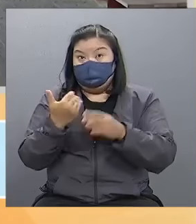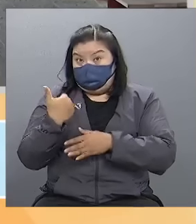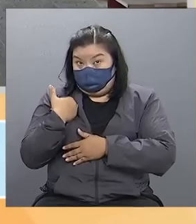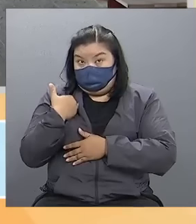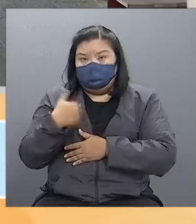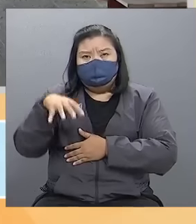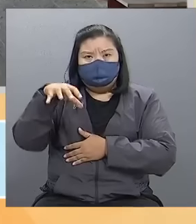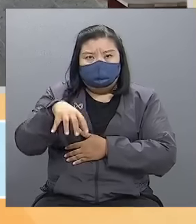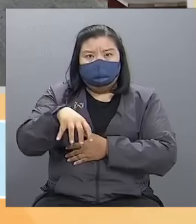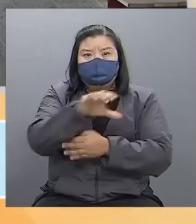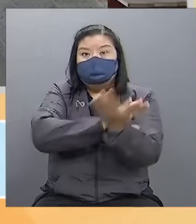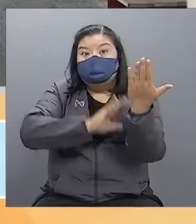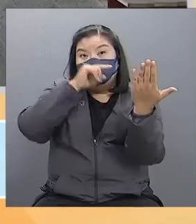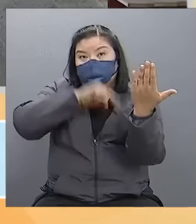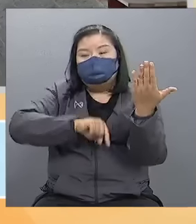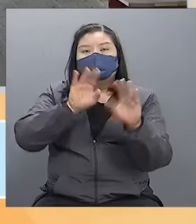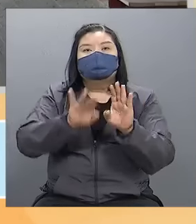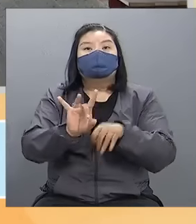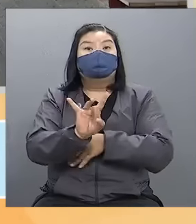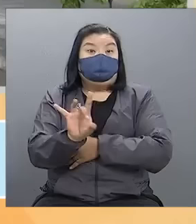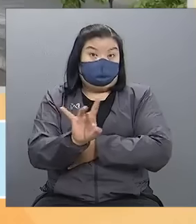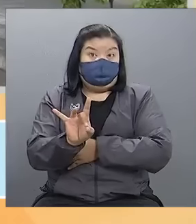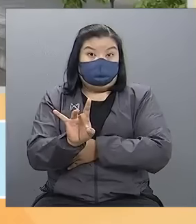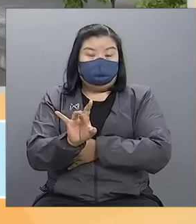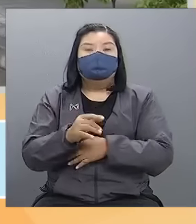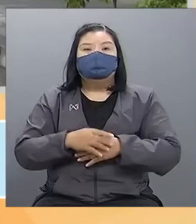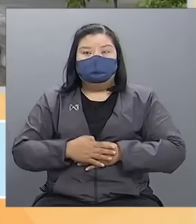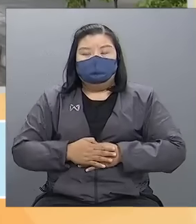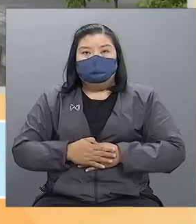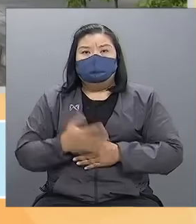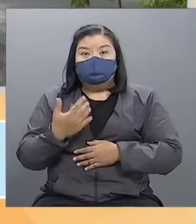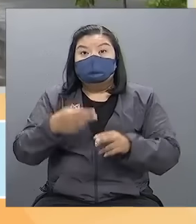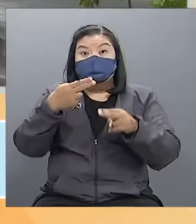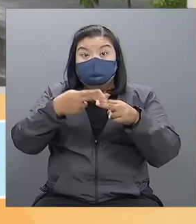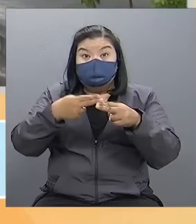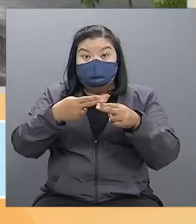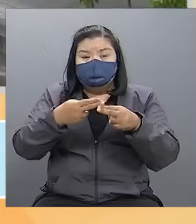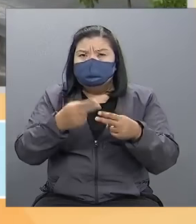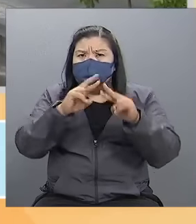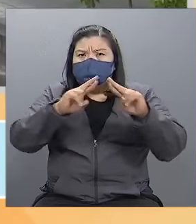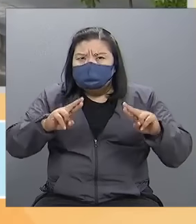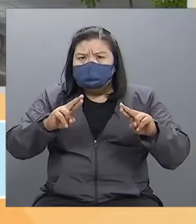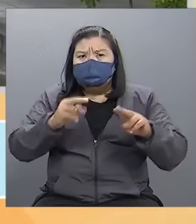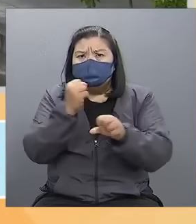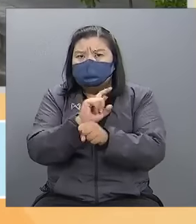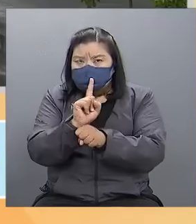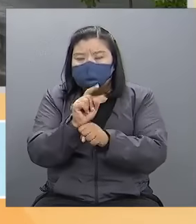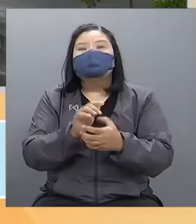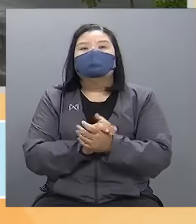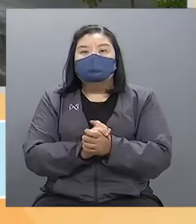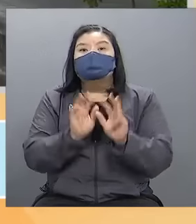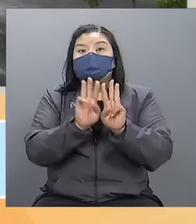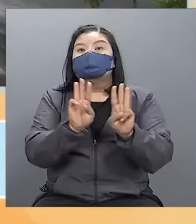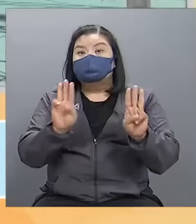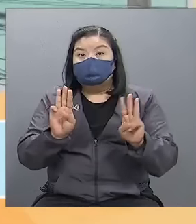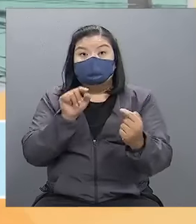ศส่นรานนี้จะไล่ชื่อ ทั้งสามารถดูได้ที่เว็ของส.ป. ส.ช.จะม